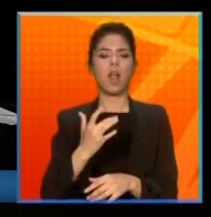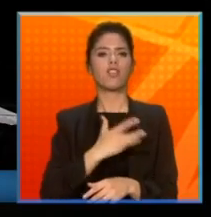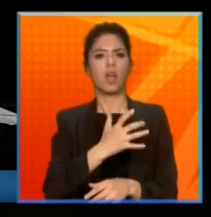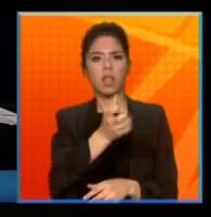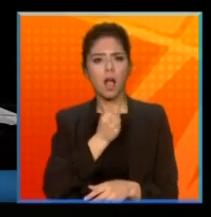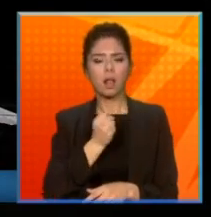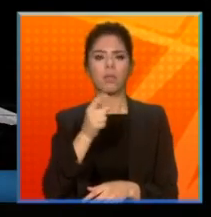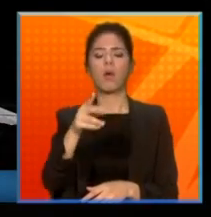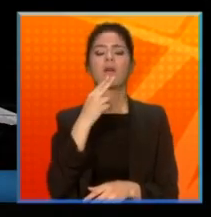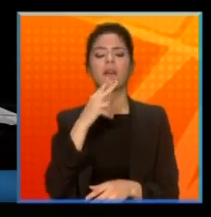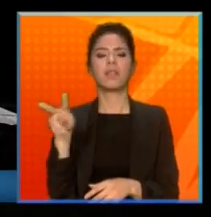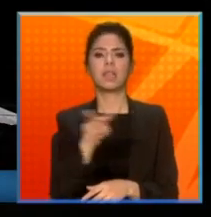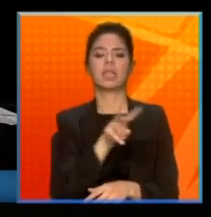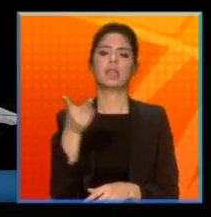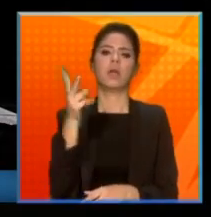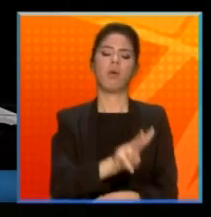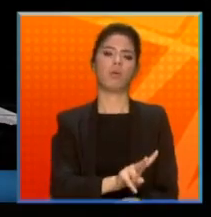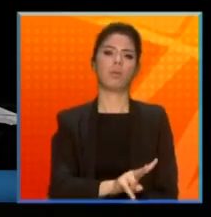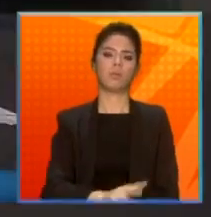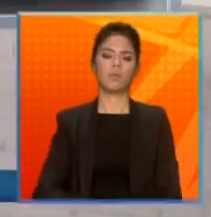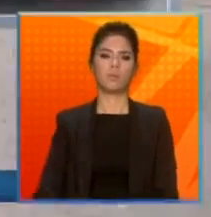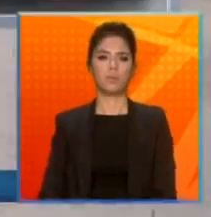ölen yine kadınlardı.